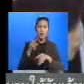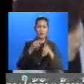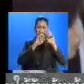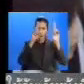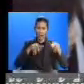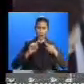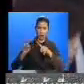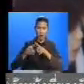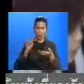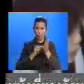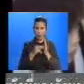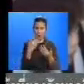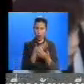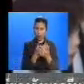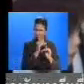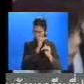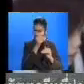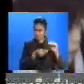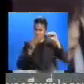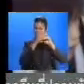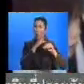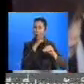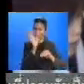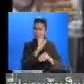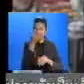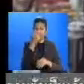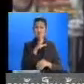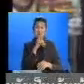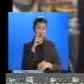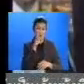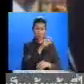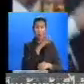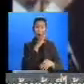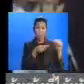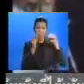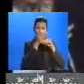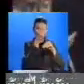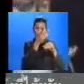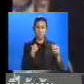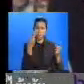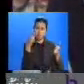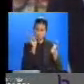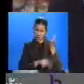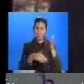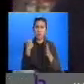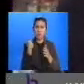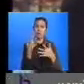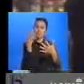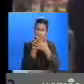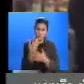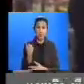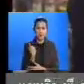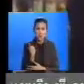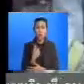จำหน่ายบุหรี่เกินราคาที่กำหนดเพราะจะมีโทษปรับไม่เกิน 140,000บาทจำคุกไม่เกิน 7ปีและหากประชาชนได้รับความเดือด